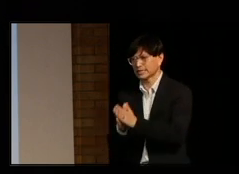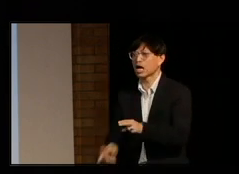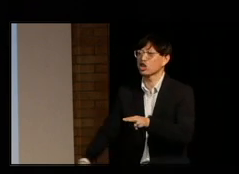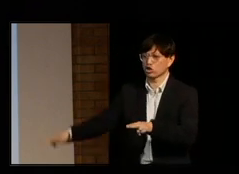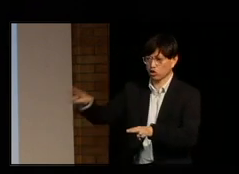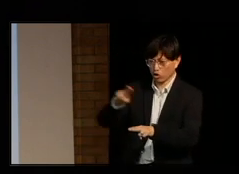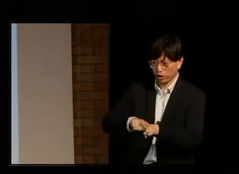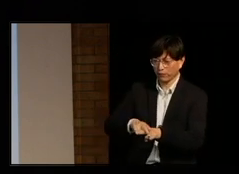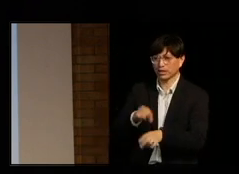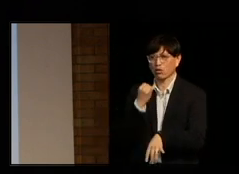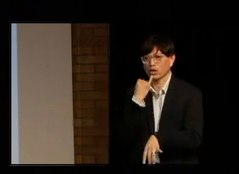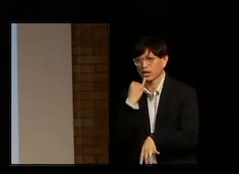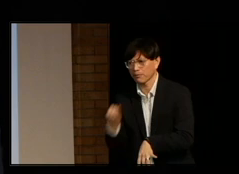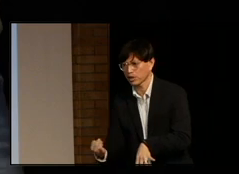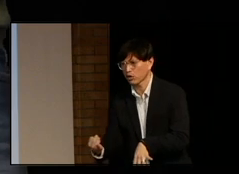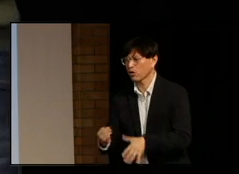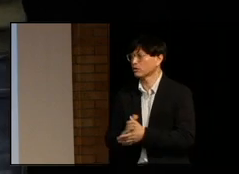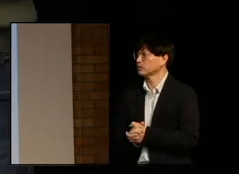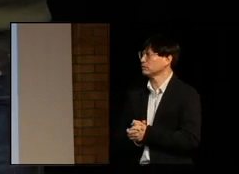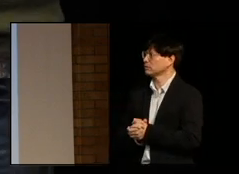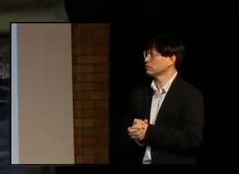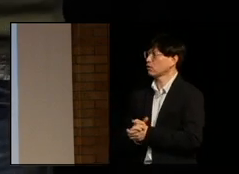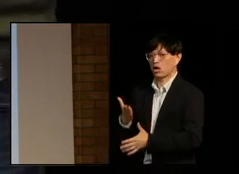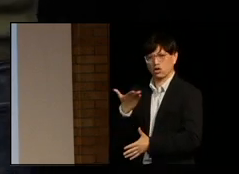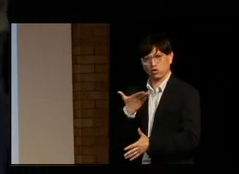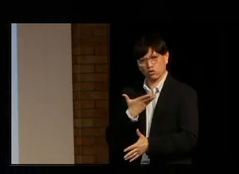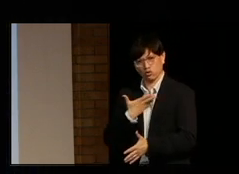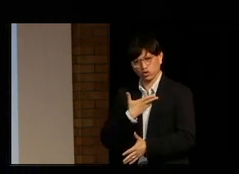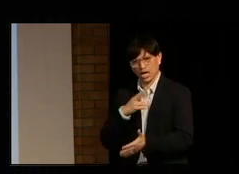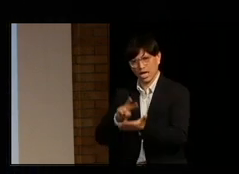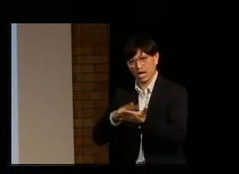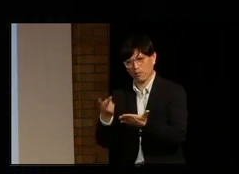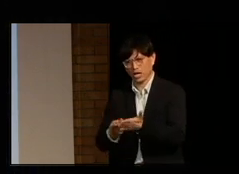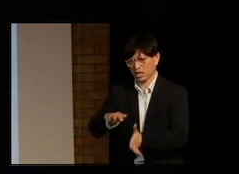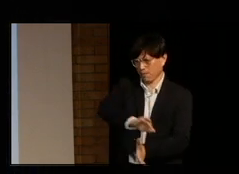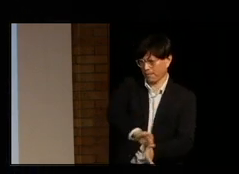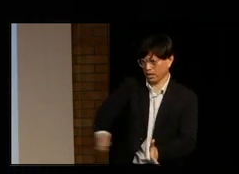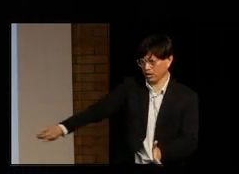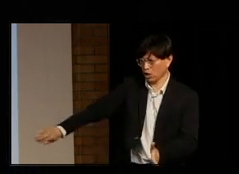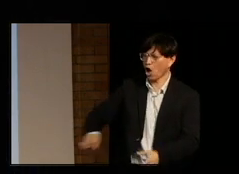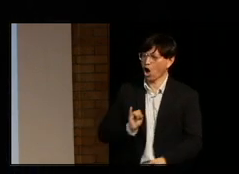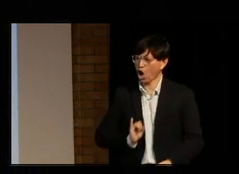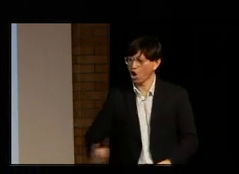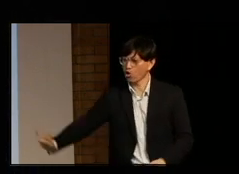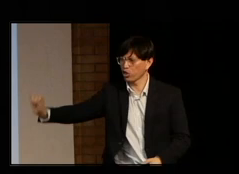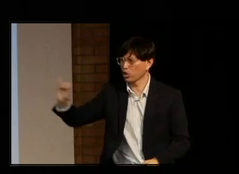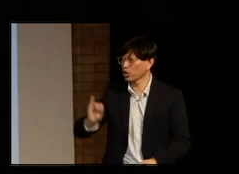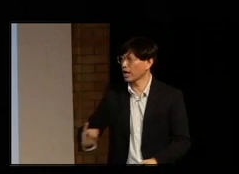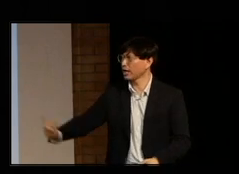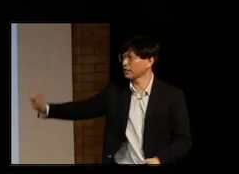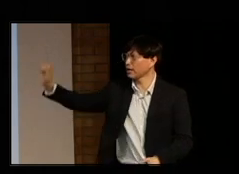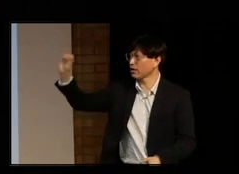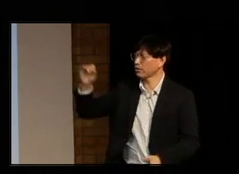quando era un po' più piccolo quando non c'era un interprete o che in disparte o lontano dalla